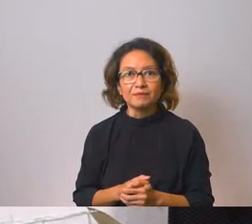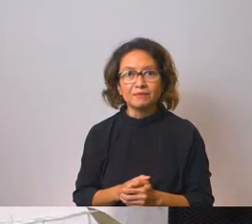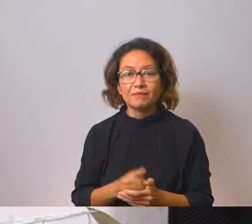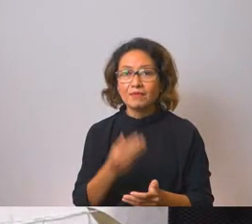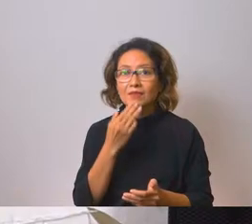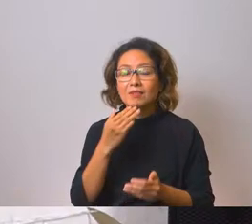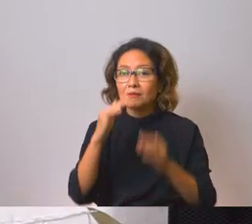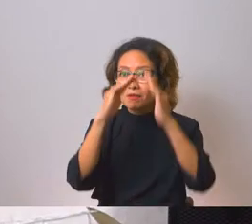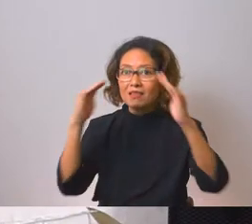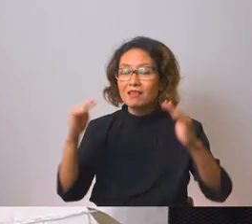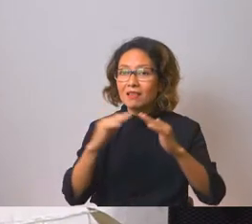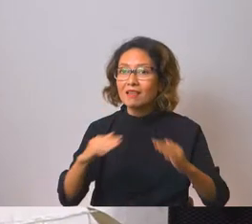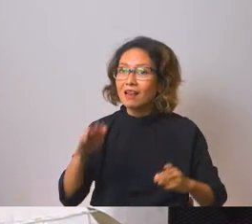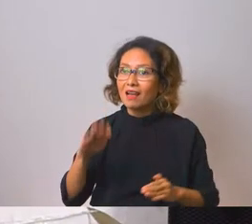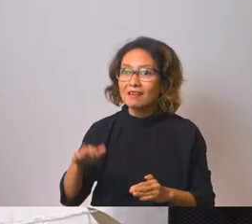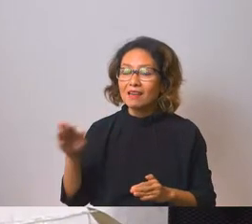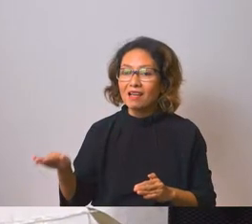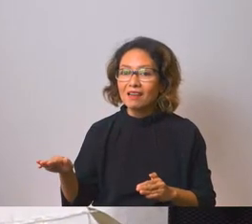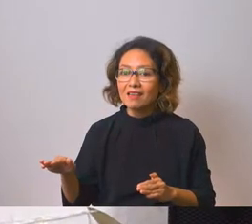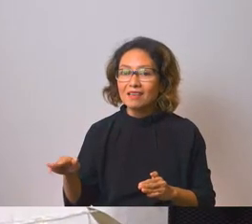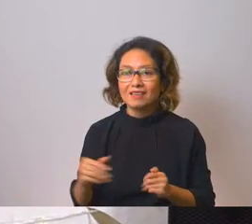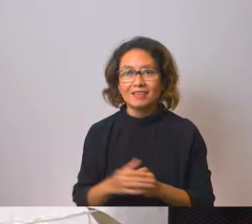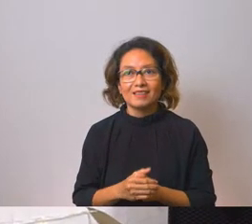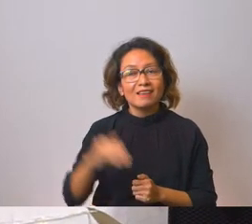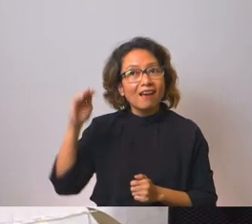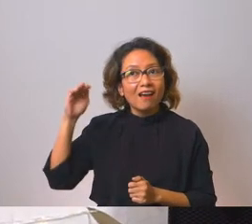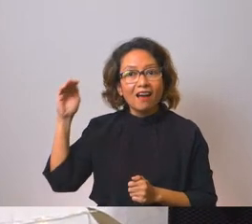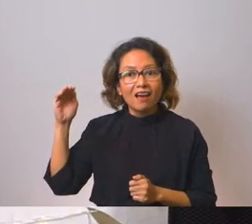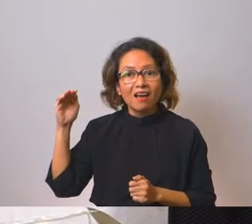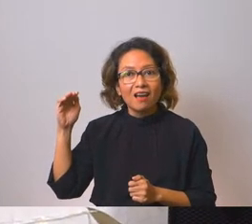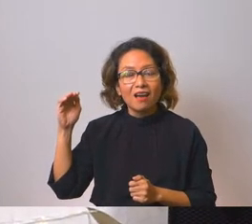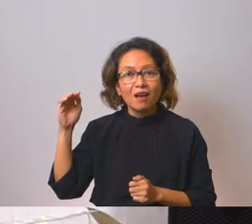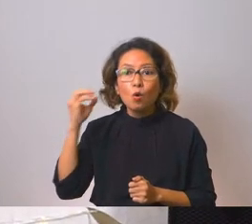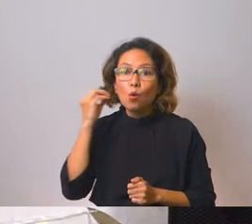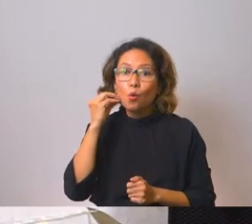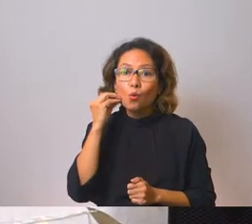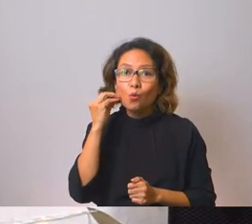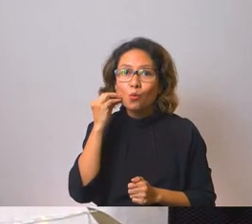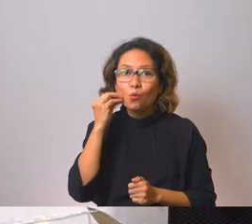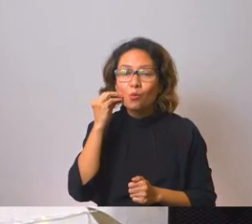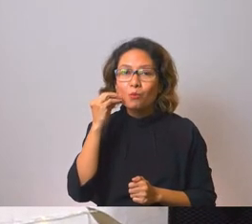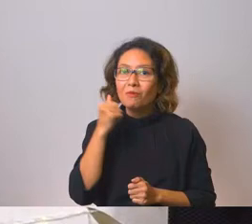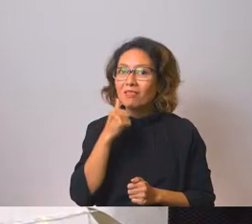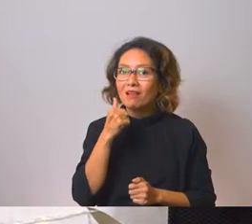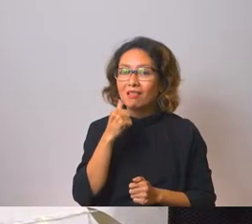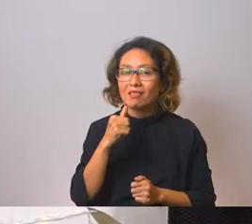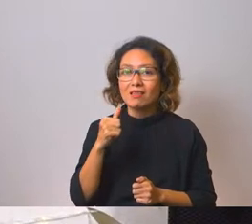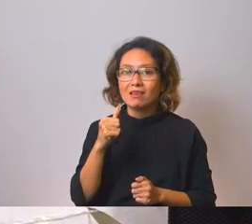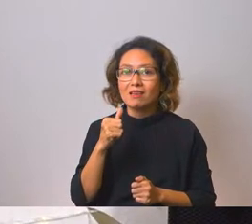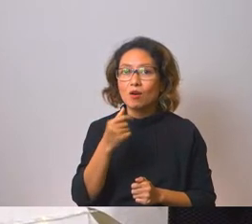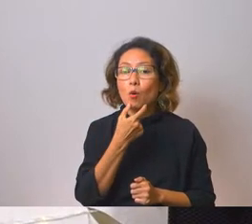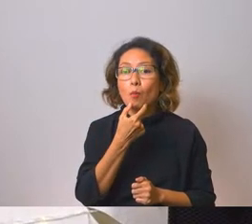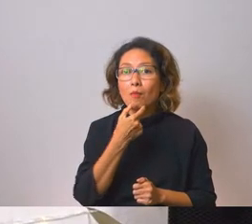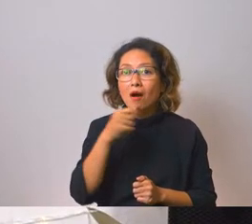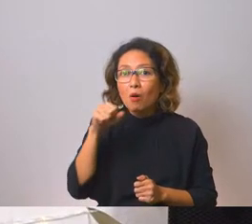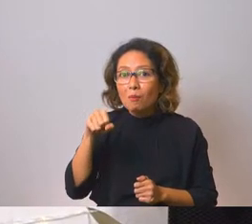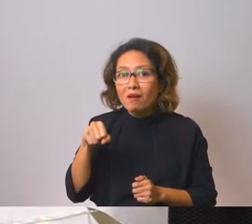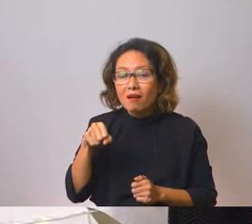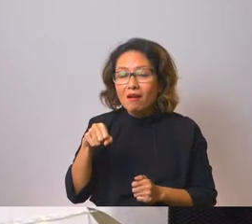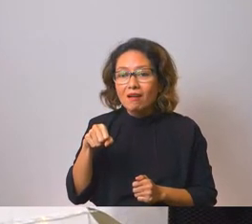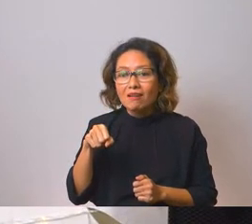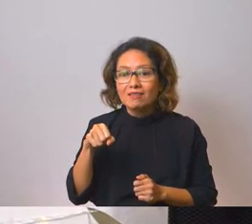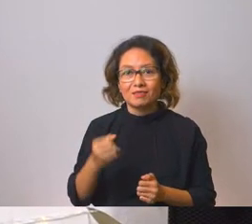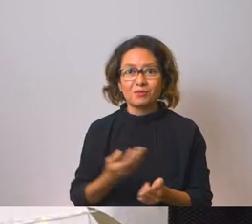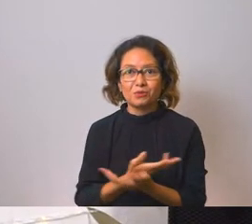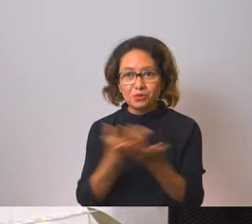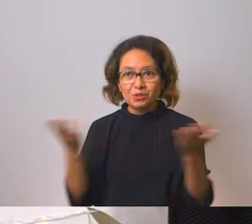Selamat Natal adik-adik, kakak, om, tante, oma, opa,